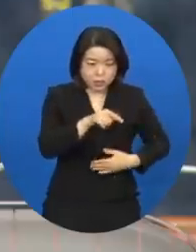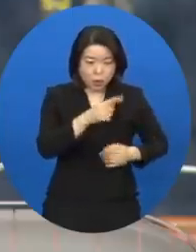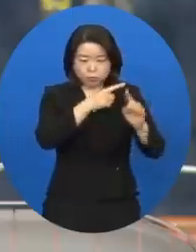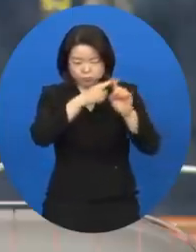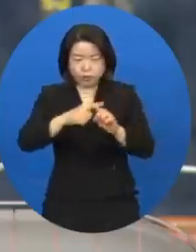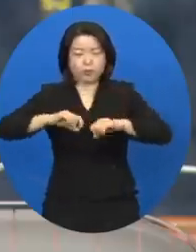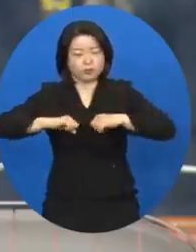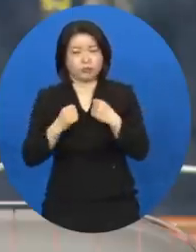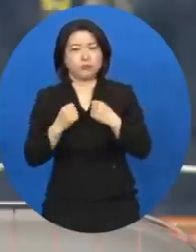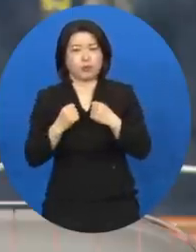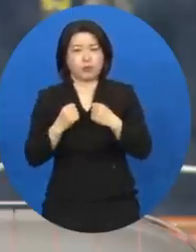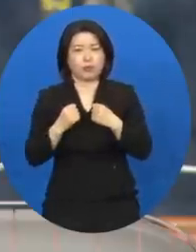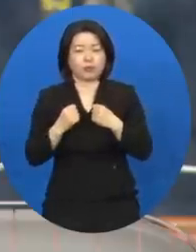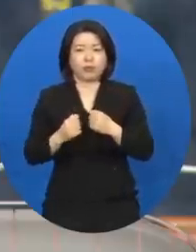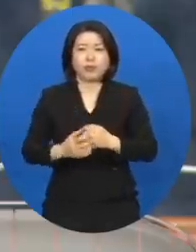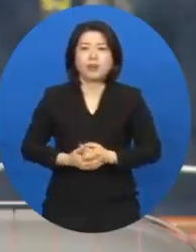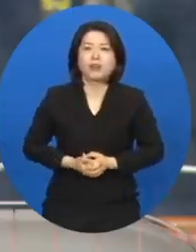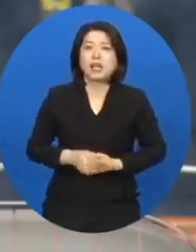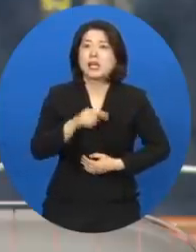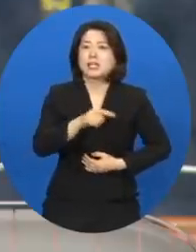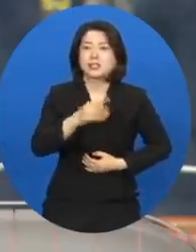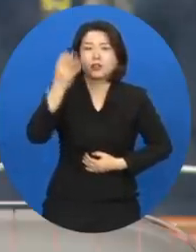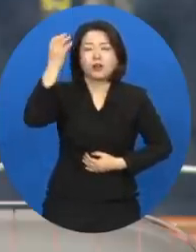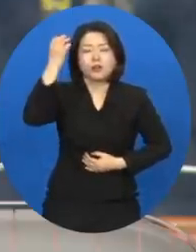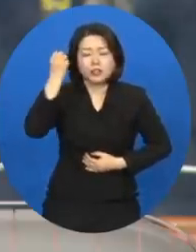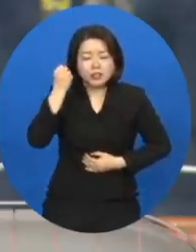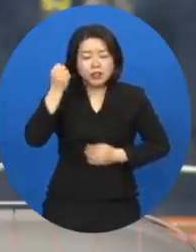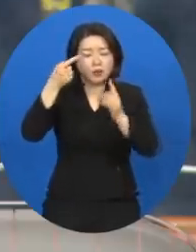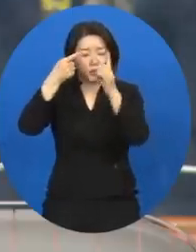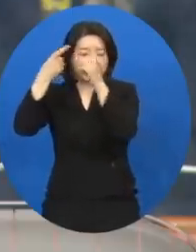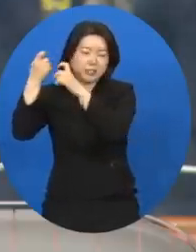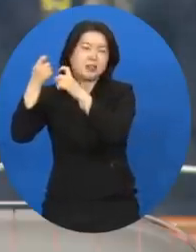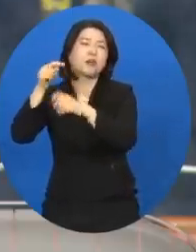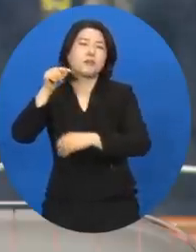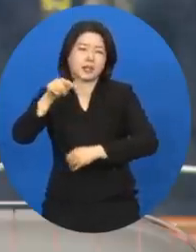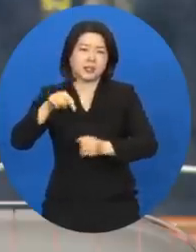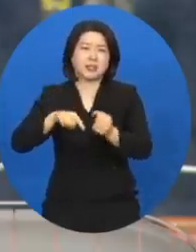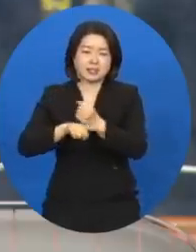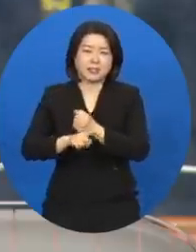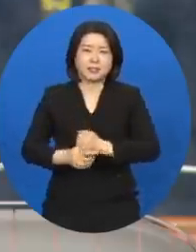했었어요. 그걸 기억하고 기념하자는 것.